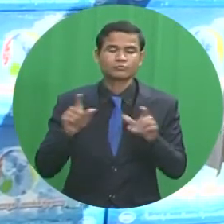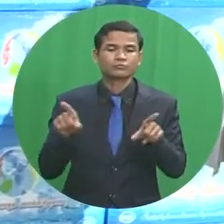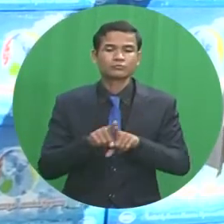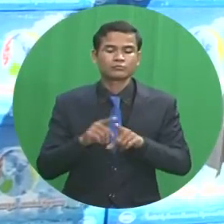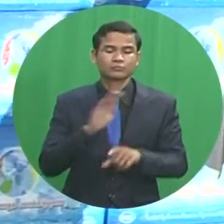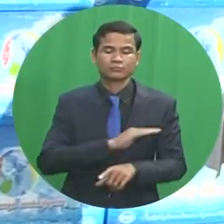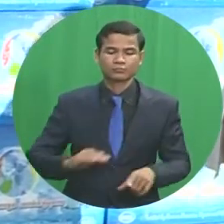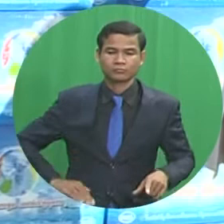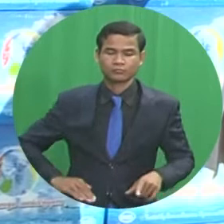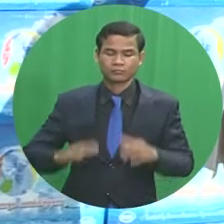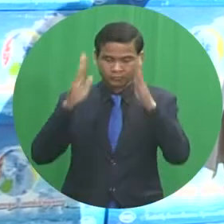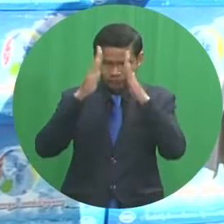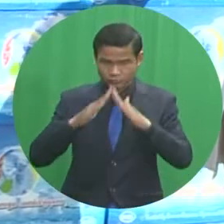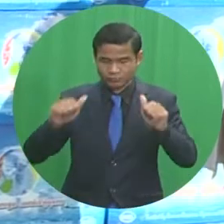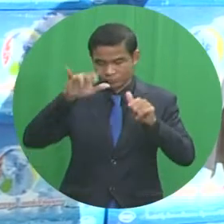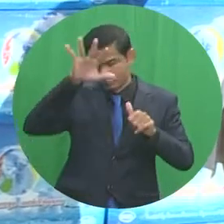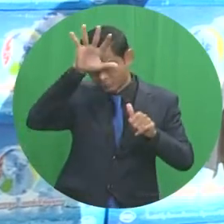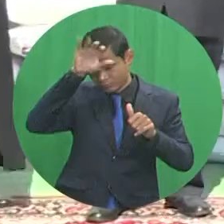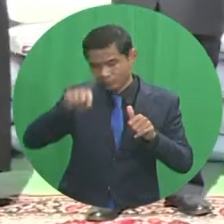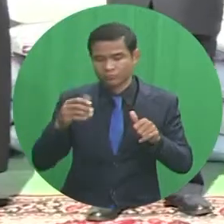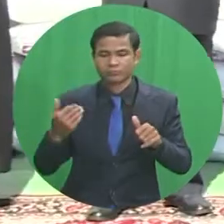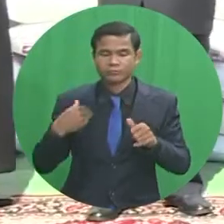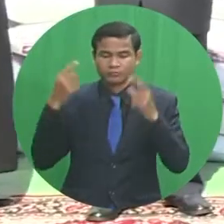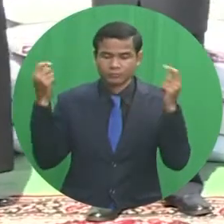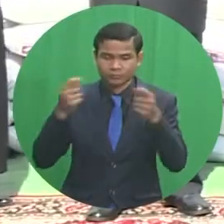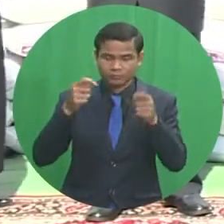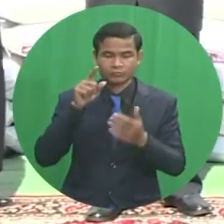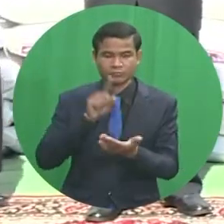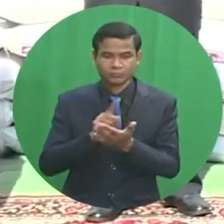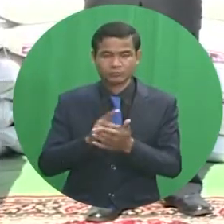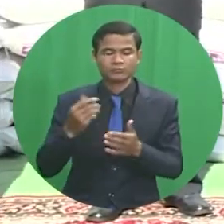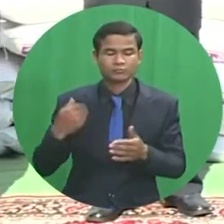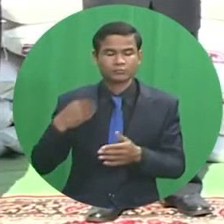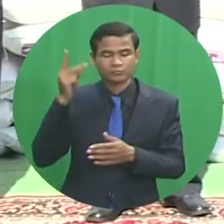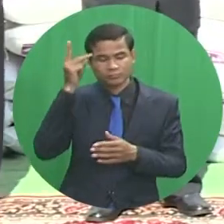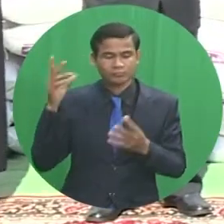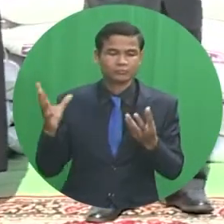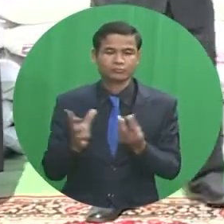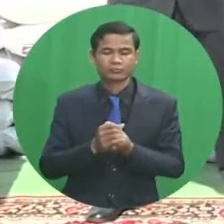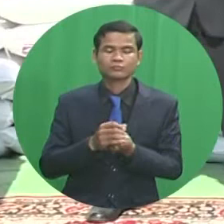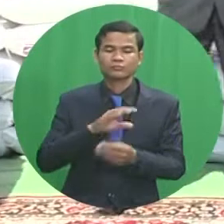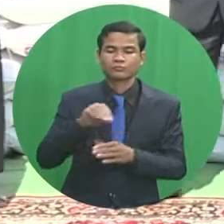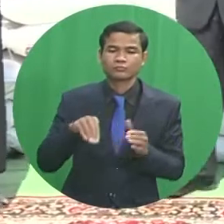ម្ដេចជីវវាំងបានជម្រាបជូនក្នុងអង្គពិធីដ៏សំខាន់នេះដោយគិតសរុបទាំងអស់ជាទឹក